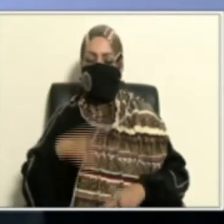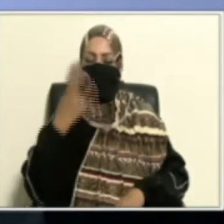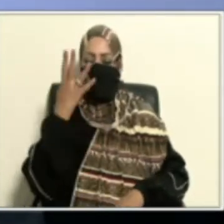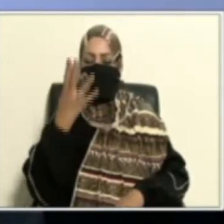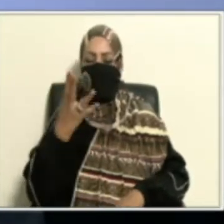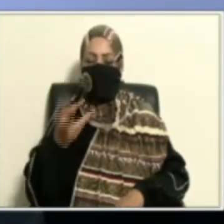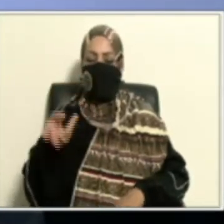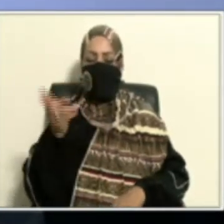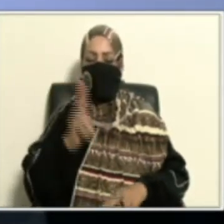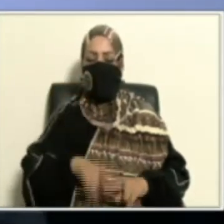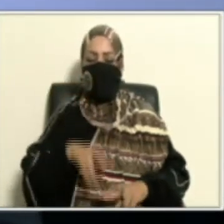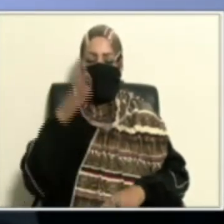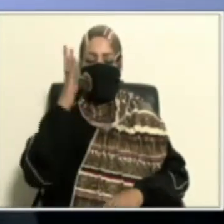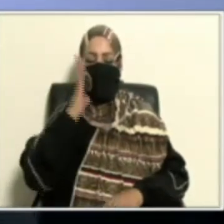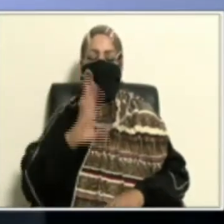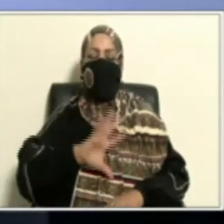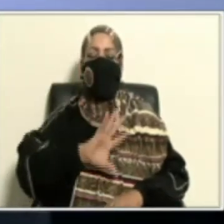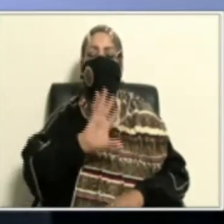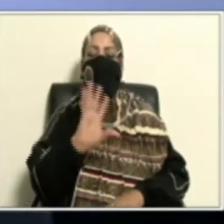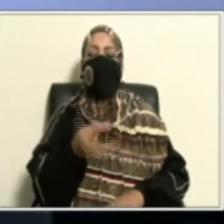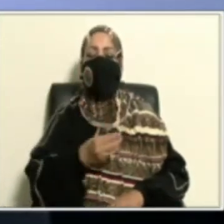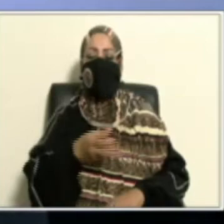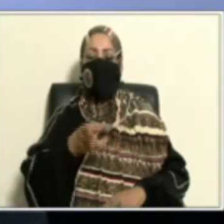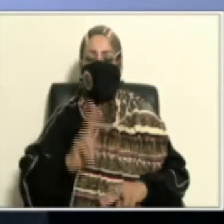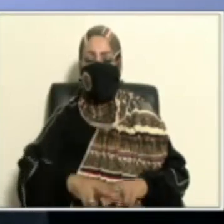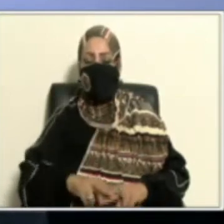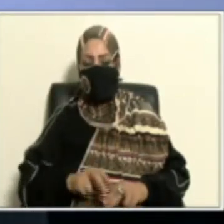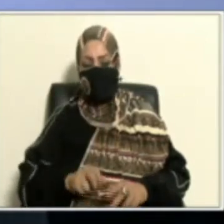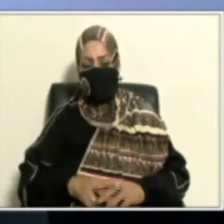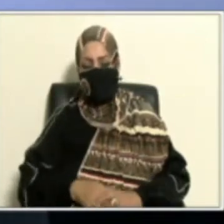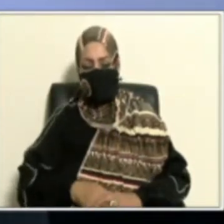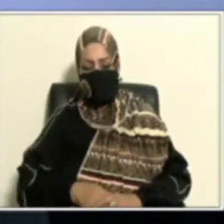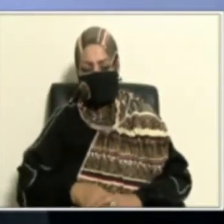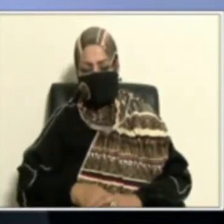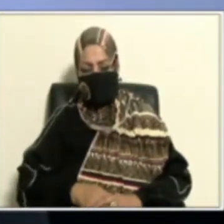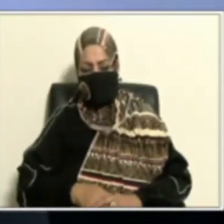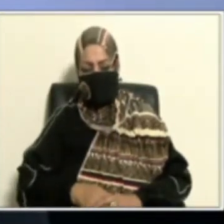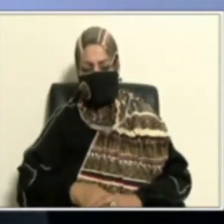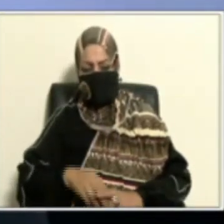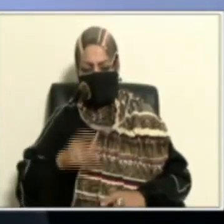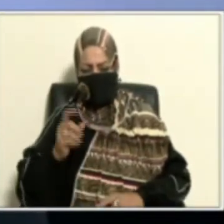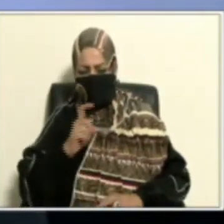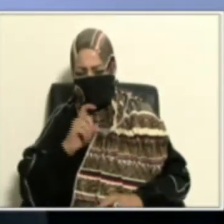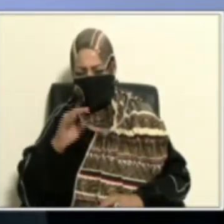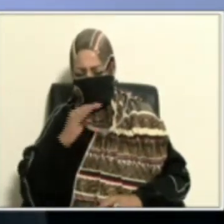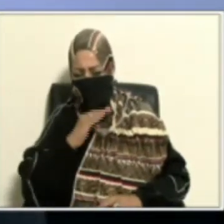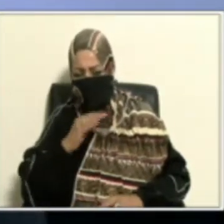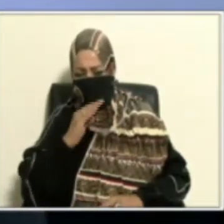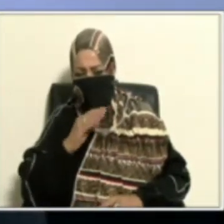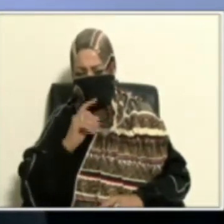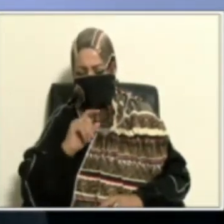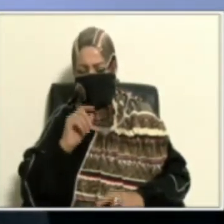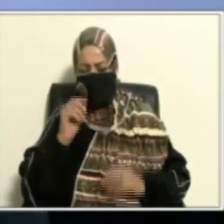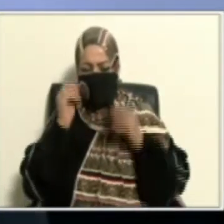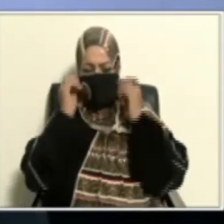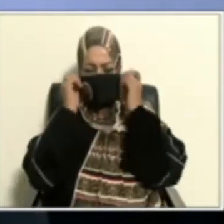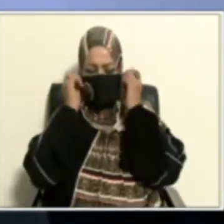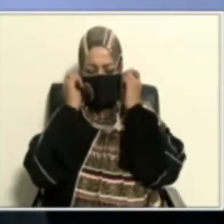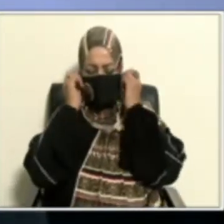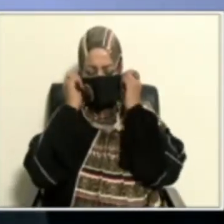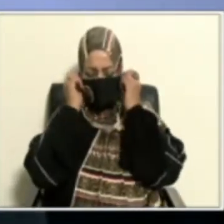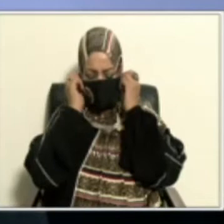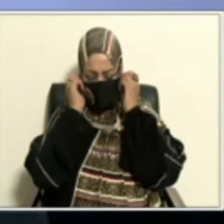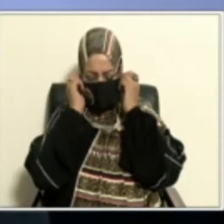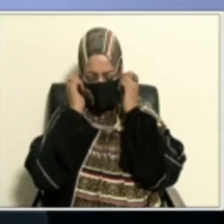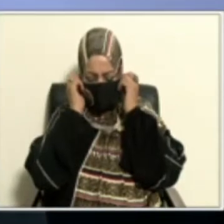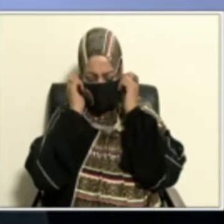الإنسان فتاته ركعة ثم قال السلام عليكم وكيف بدأ يسبح ولا كيف بدأ في المعقبات وتذكر أنه فاتته